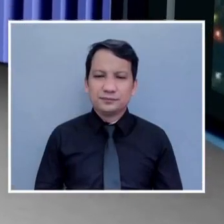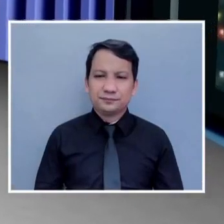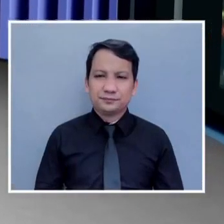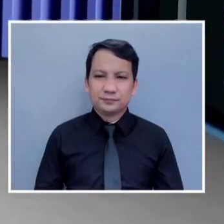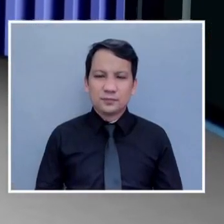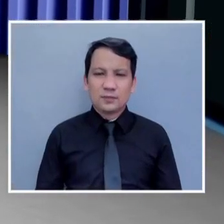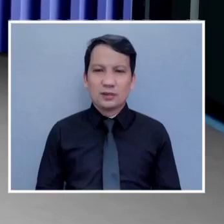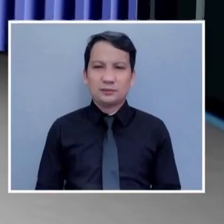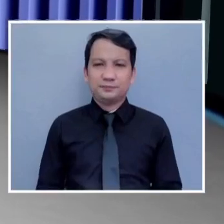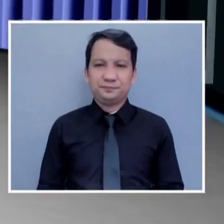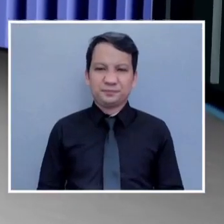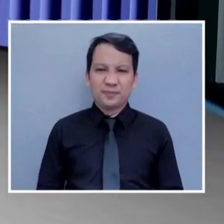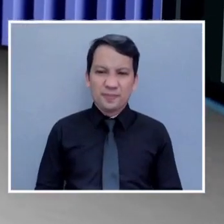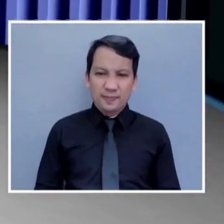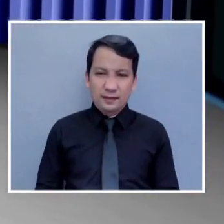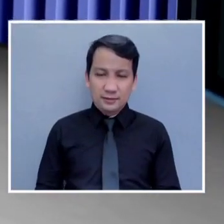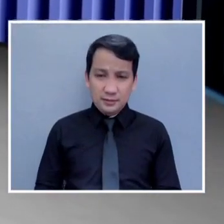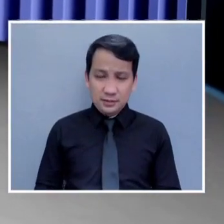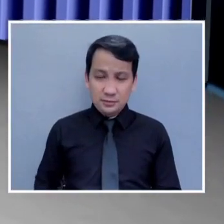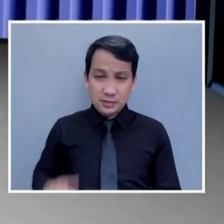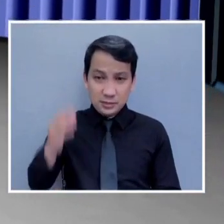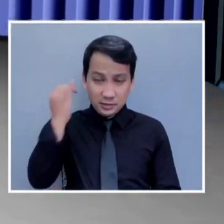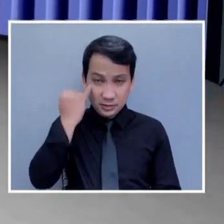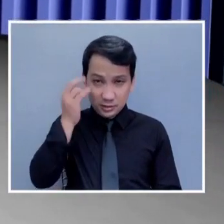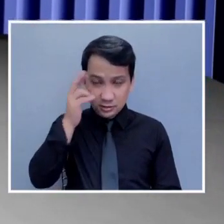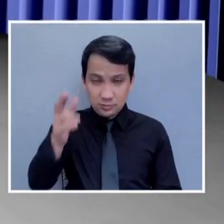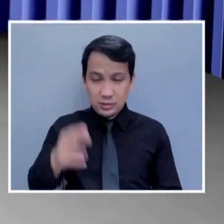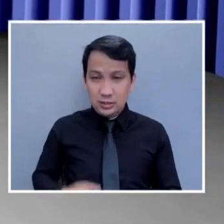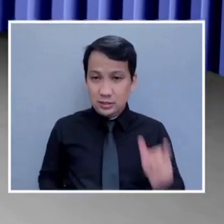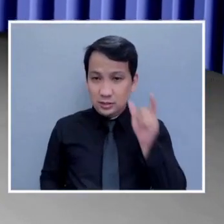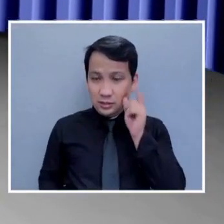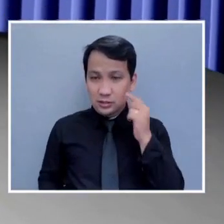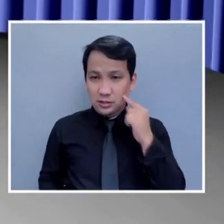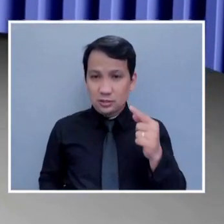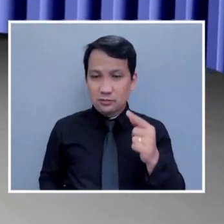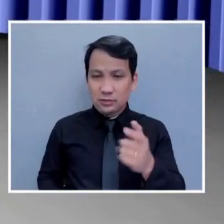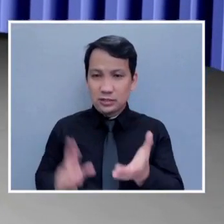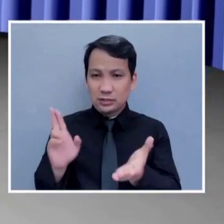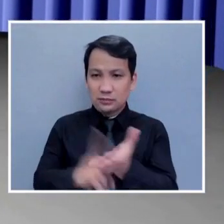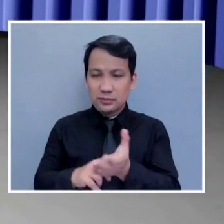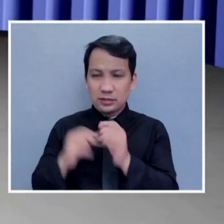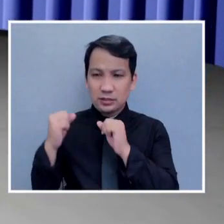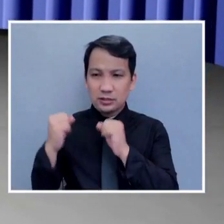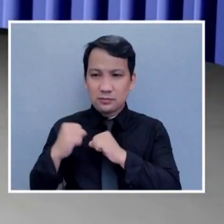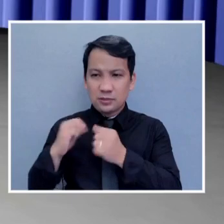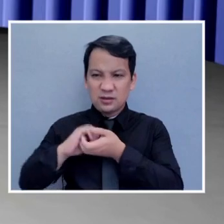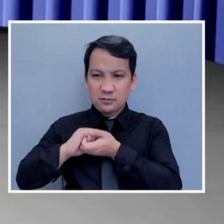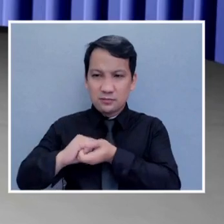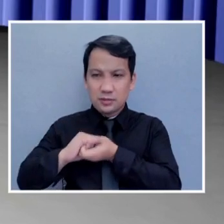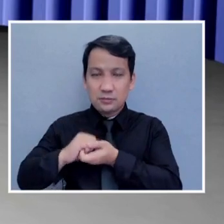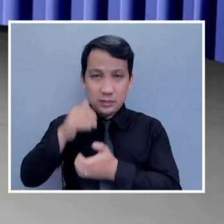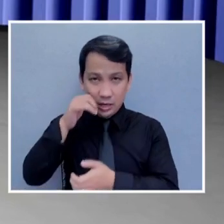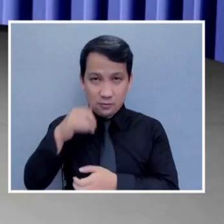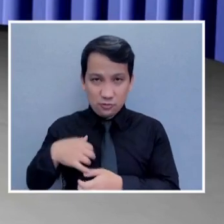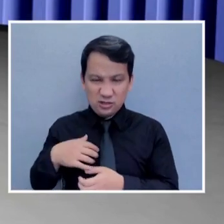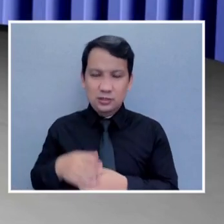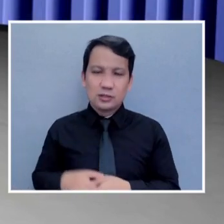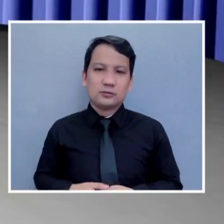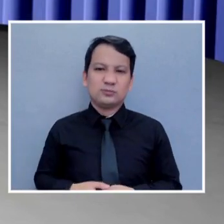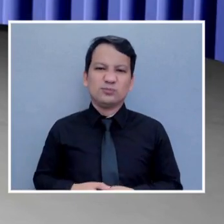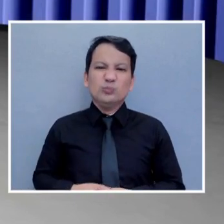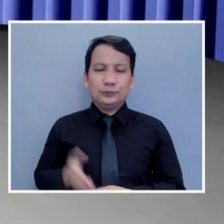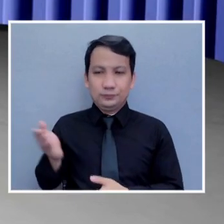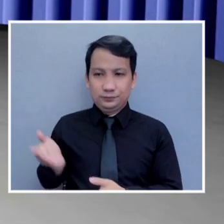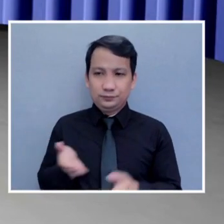Formal nang sinelyuhan ni James Reid at Liza Soberano ang kanilang talent management partnership kahapon. Planong ibida ni James ang